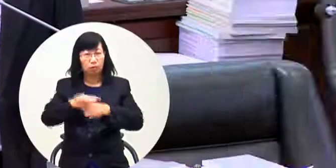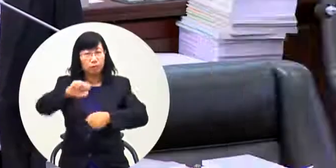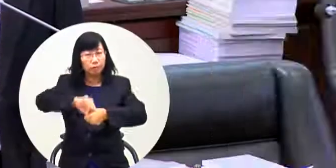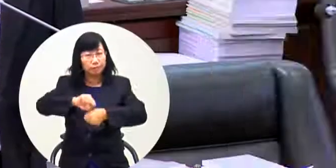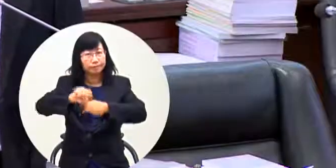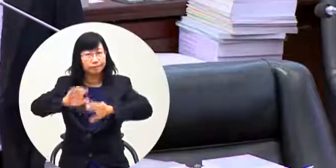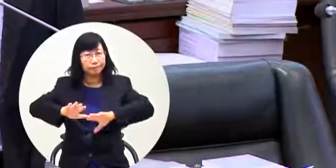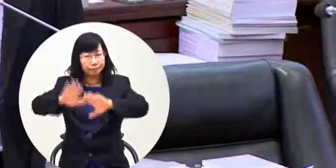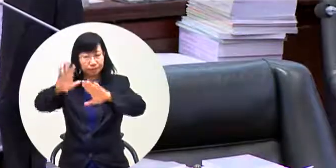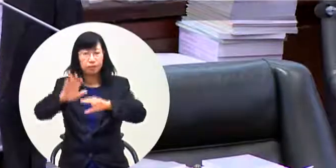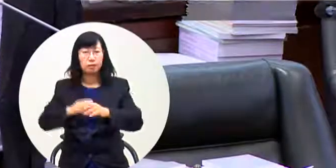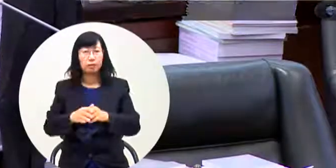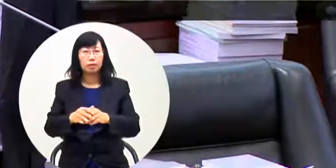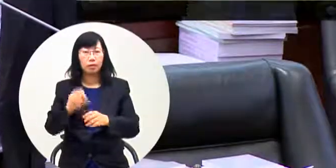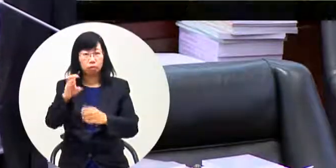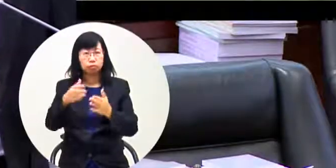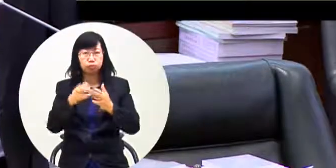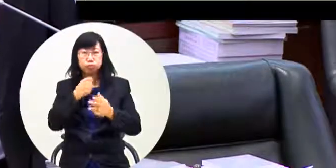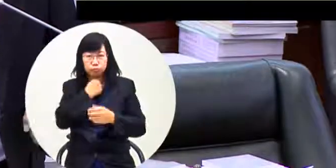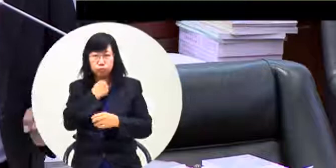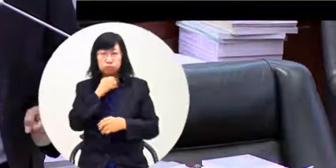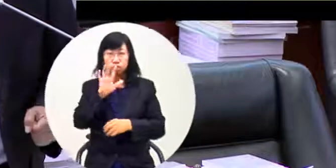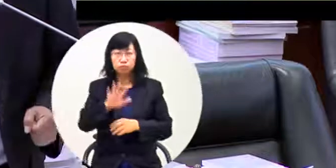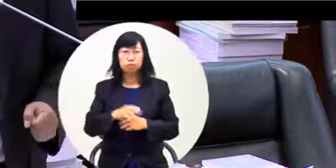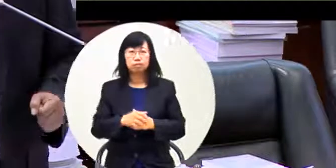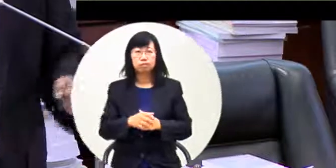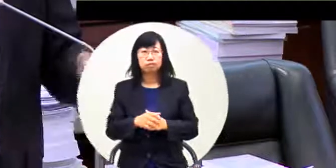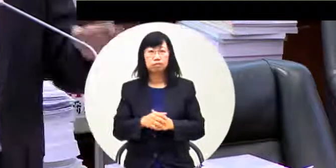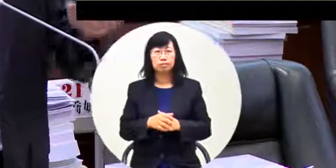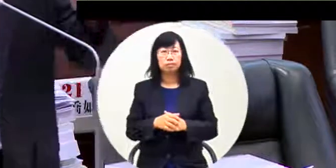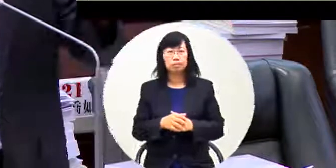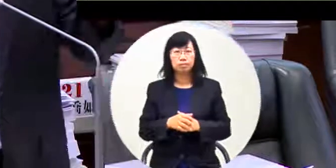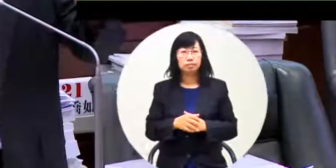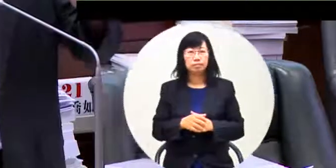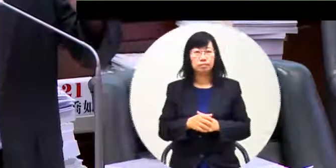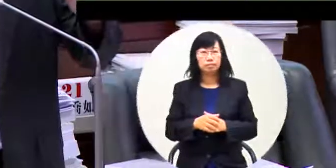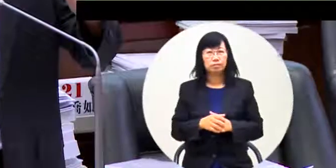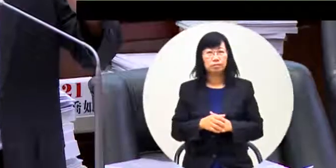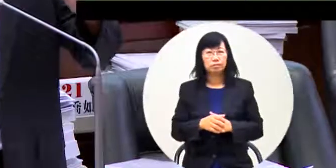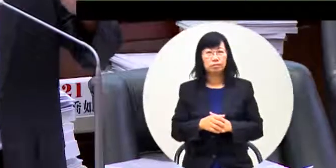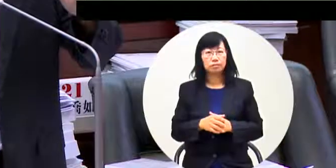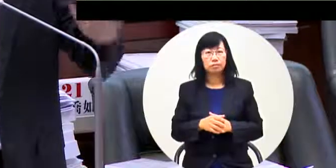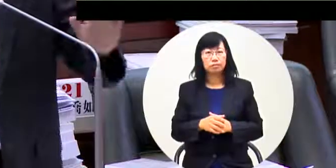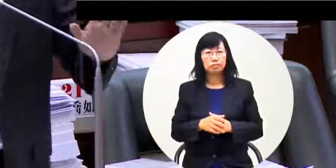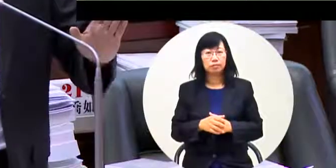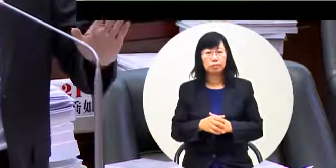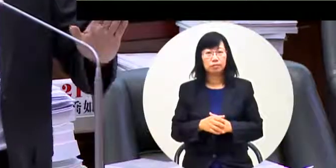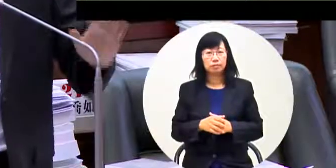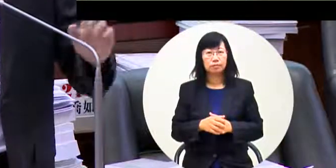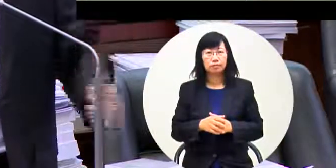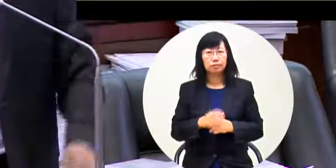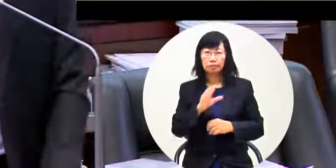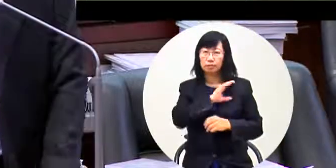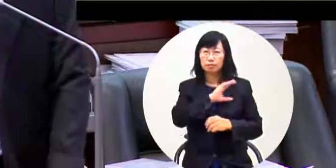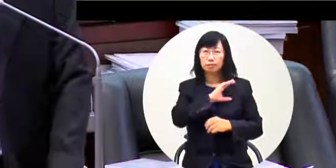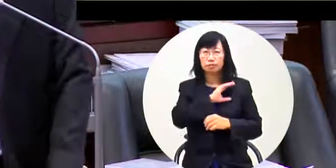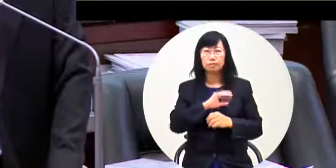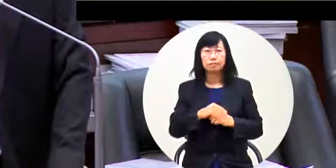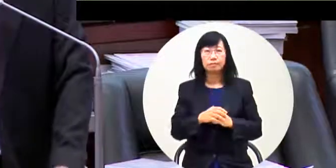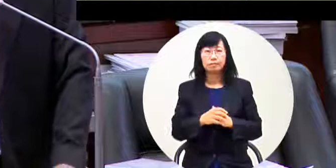所以。还有，当然还有那个 我讲的应该是还有那